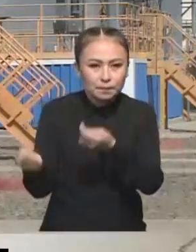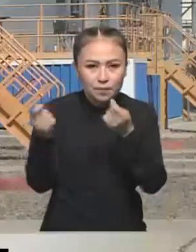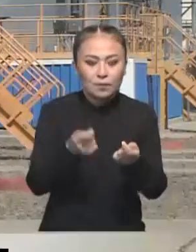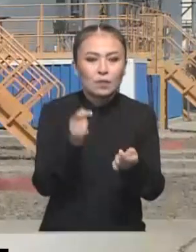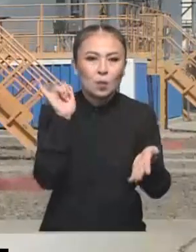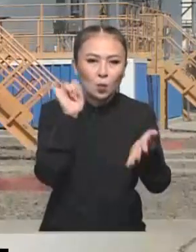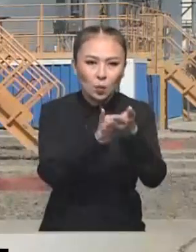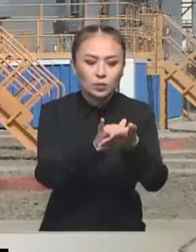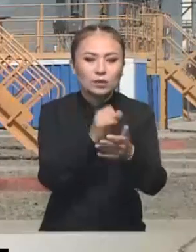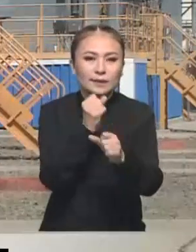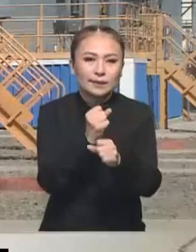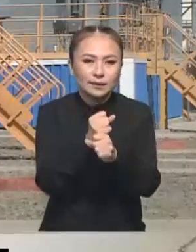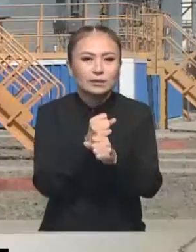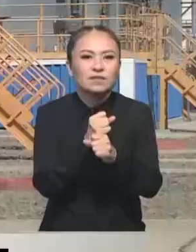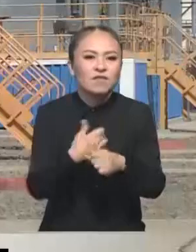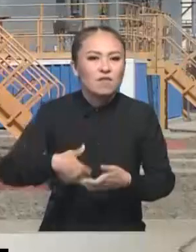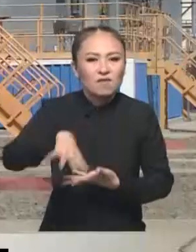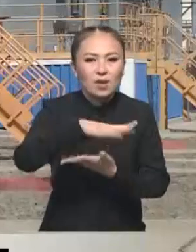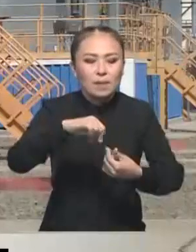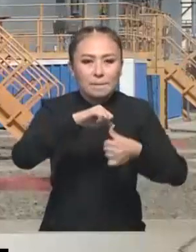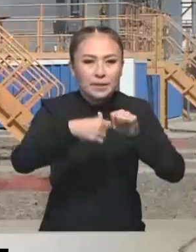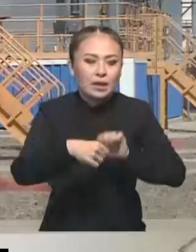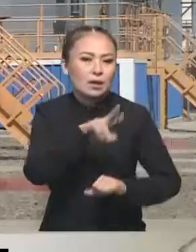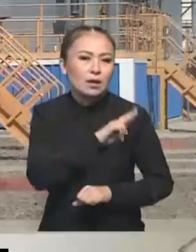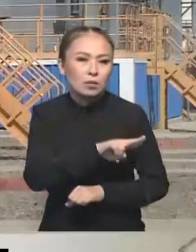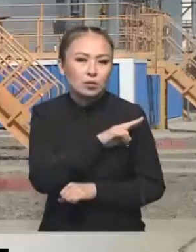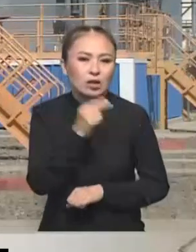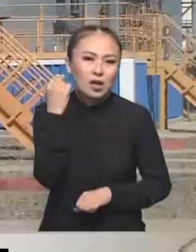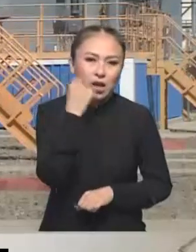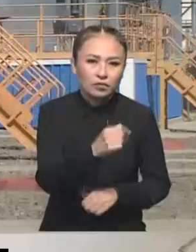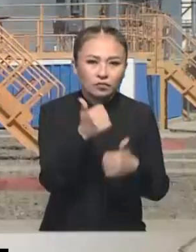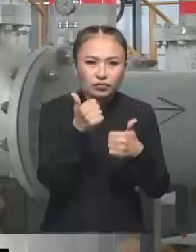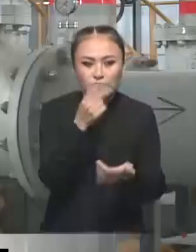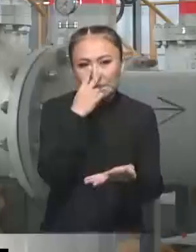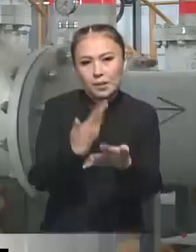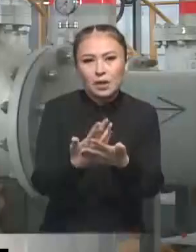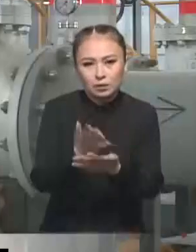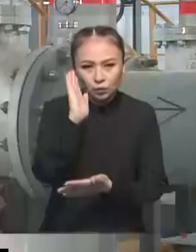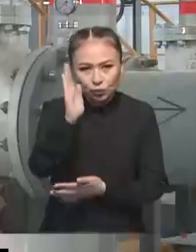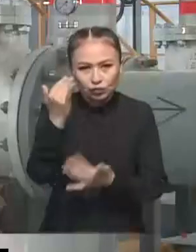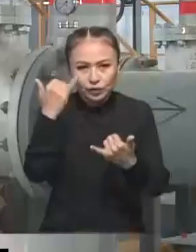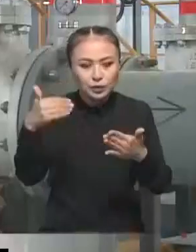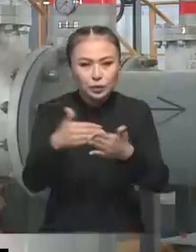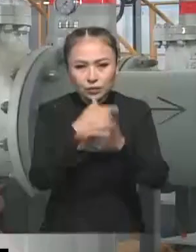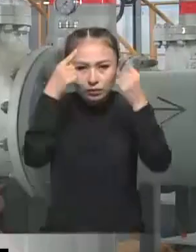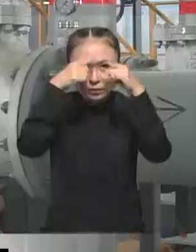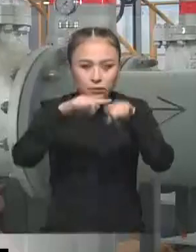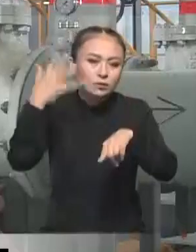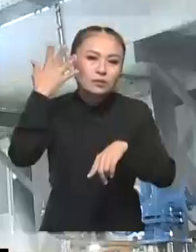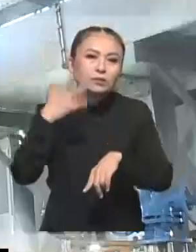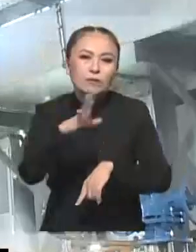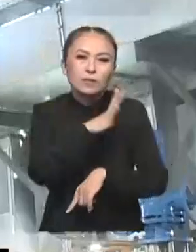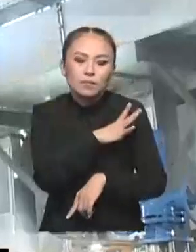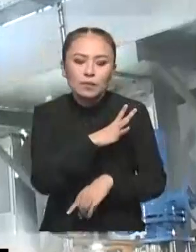қондырылған құрылғылардың барлығы тұрақты жұмыс атқарып, жақсы сапалы нәтиже көрсетуде. Жаңа технология іске қосылғалы